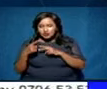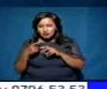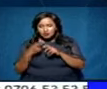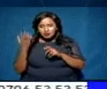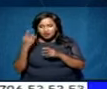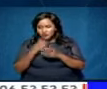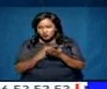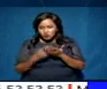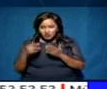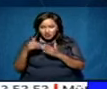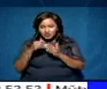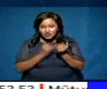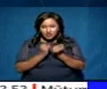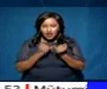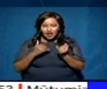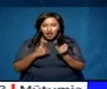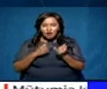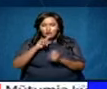wa kiumia rikinyite andu